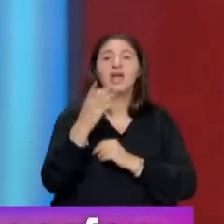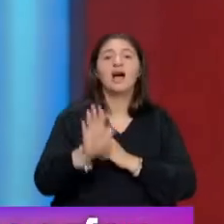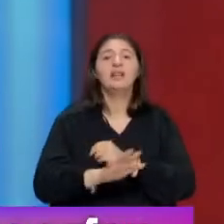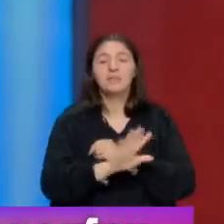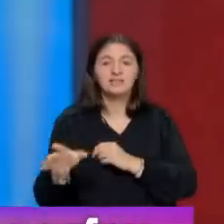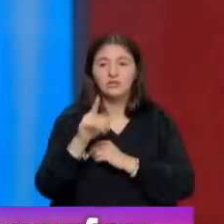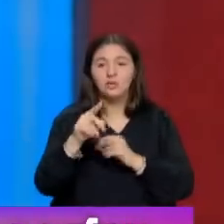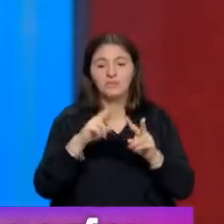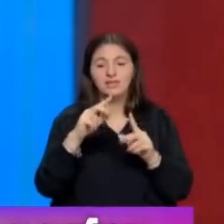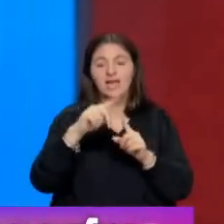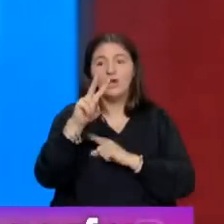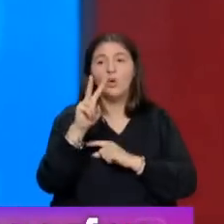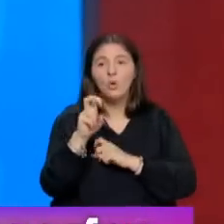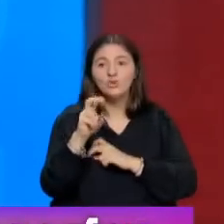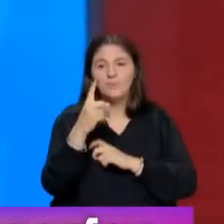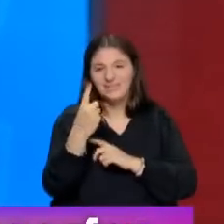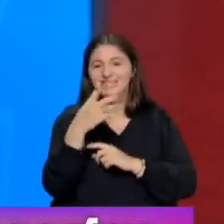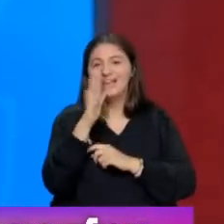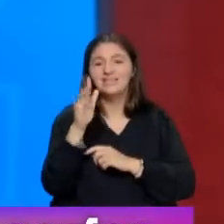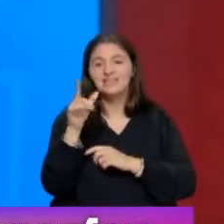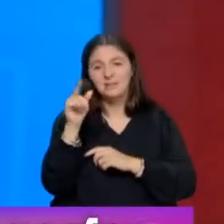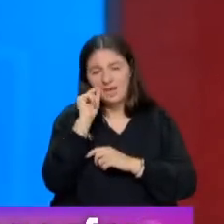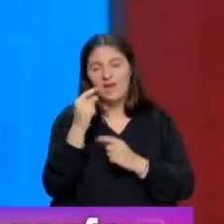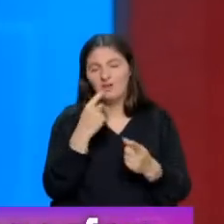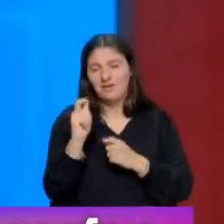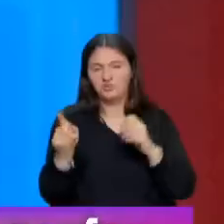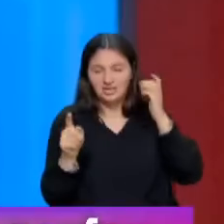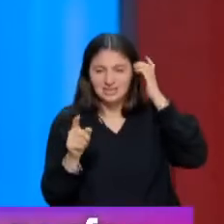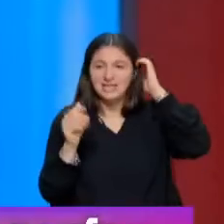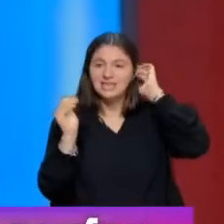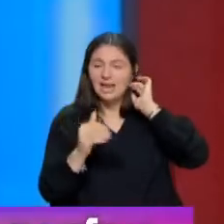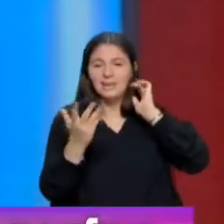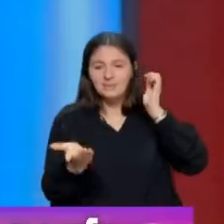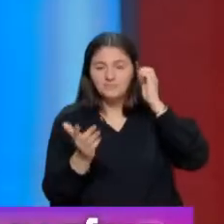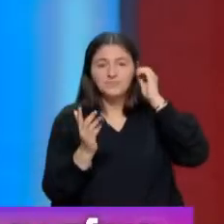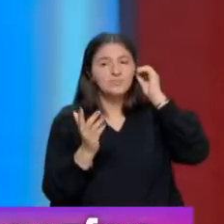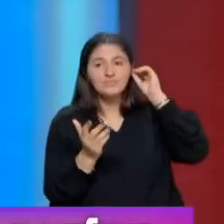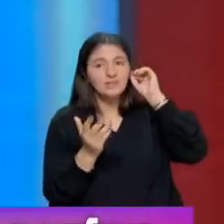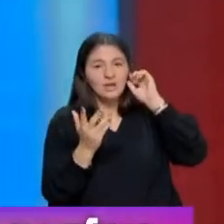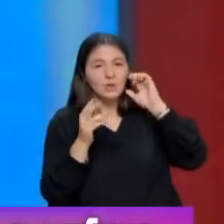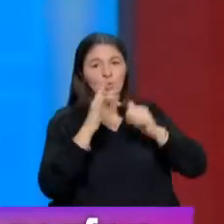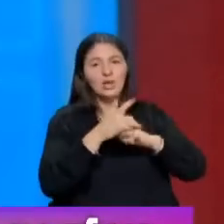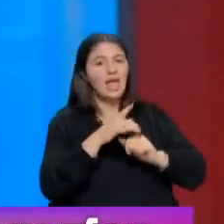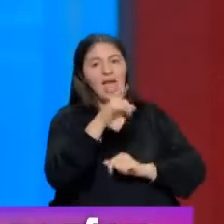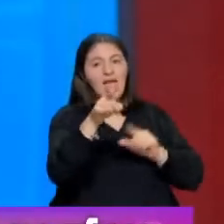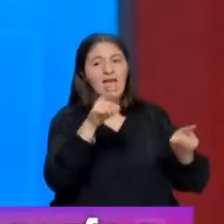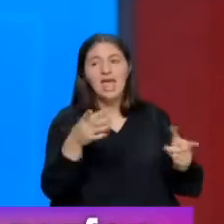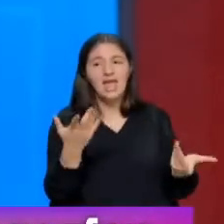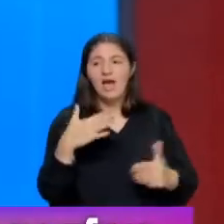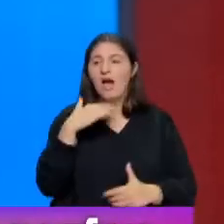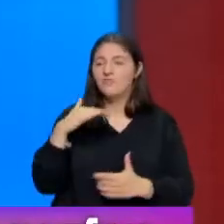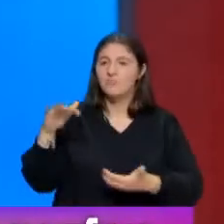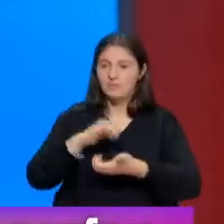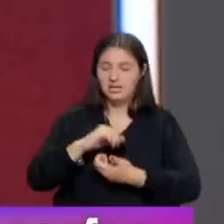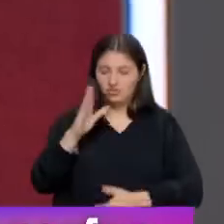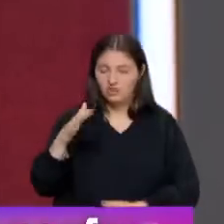şey kalmadı şu MTV konusunu bir denizleyerek ile konuşacağız gelelim hangi ülkeye hangi Başlığa Avrupa